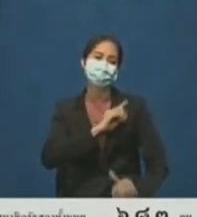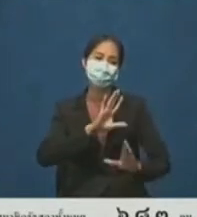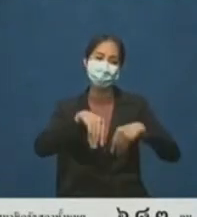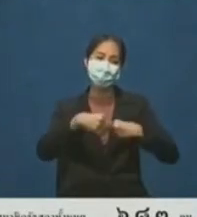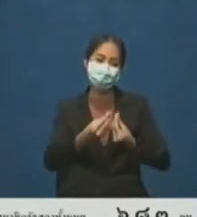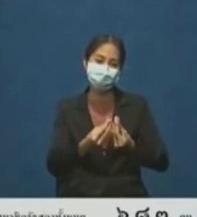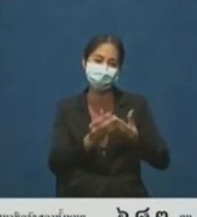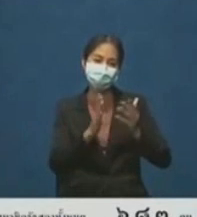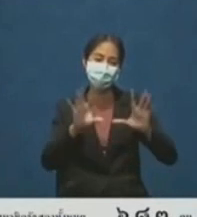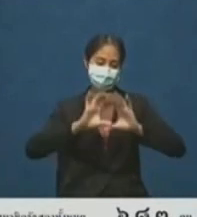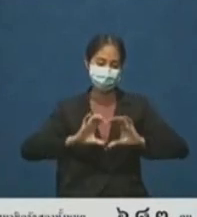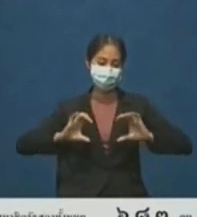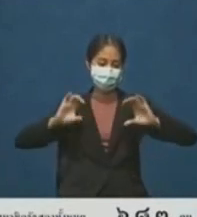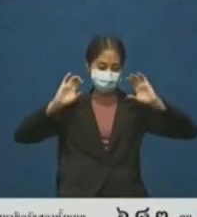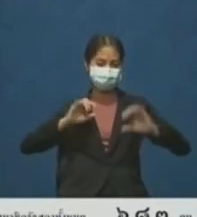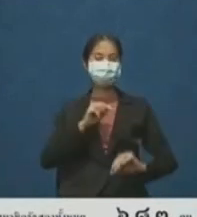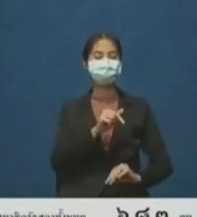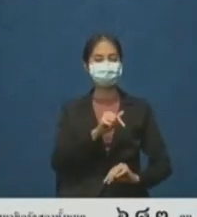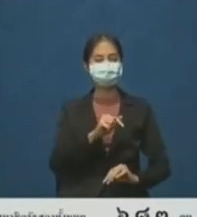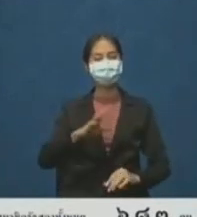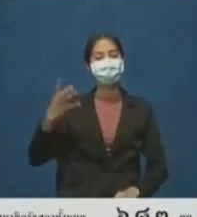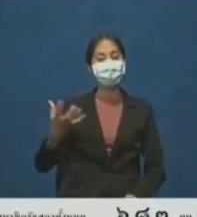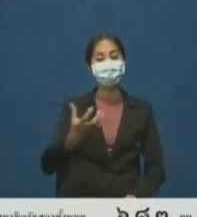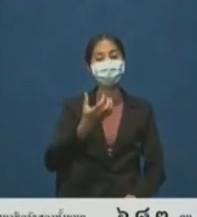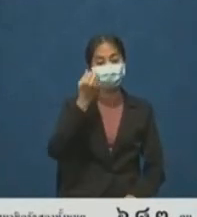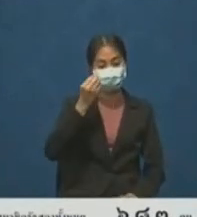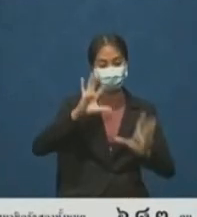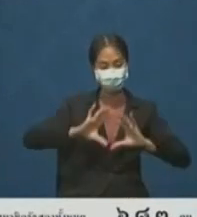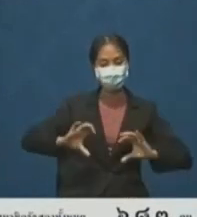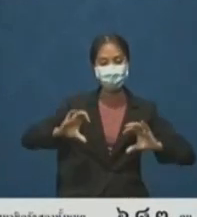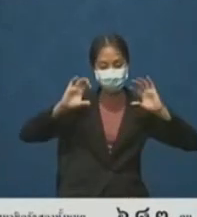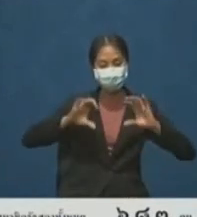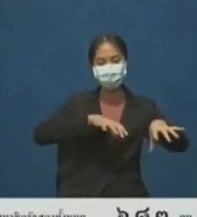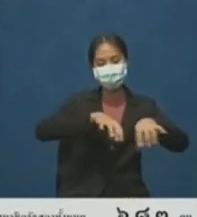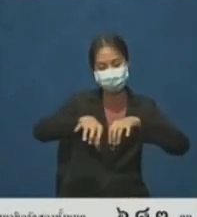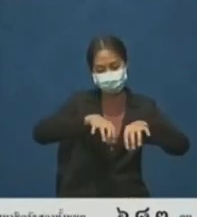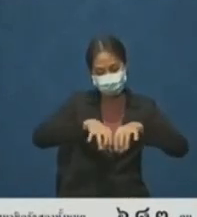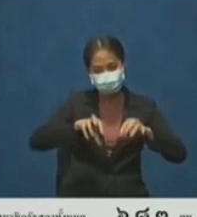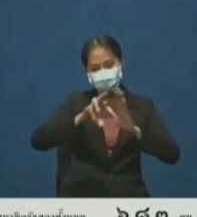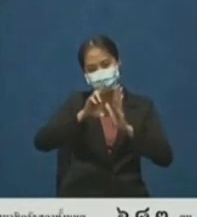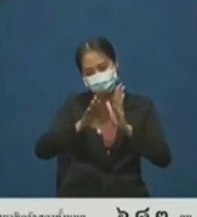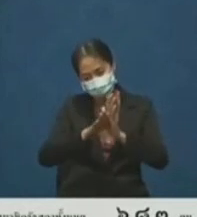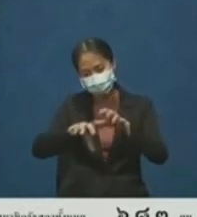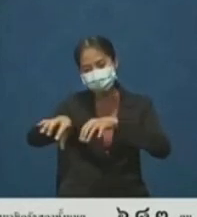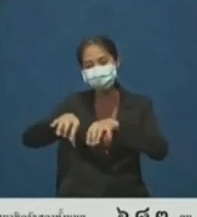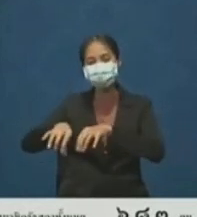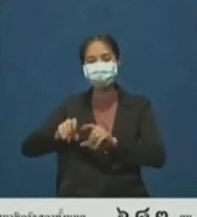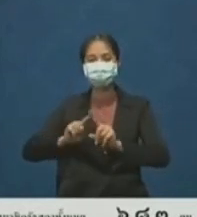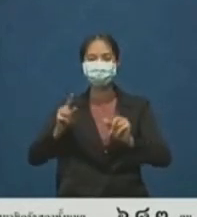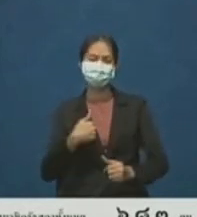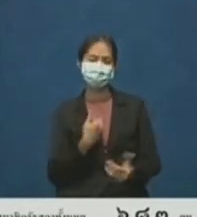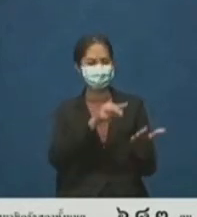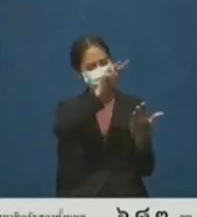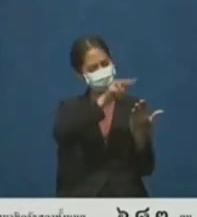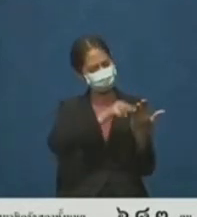ครับวางไว้ว่าบุคคลหนึ่งเป็นรัฐเนี่ยที่มีเขาเรียกอำนาจสูงกว่ากับประชาชนเนี่ยจัดวางระเบียบกันยังไง